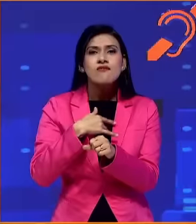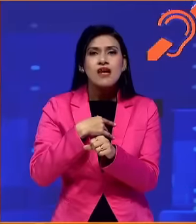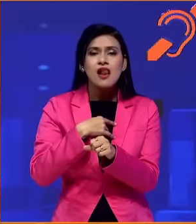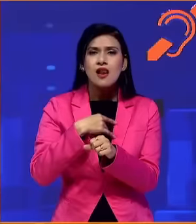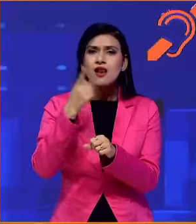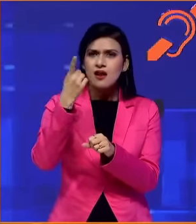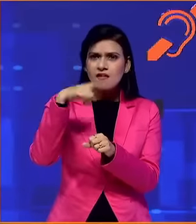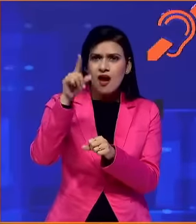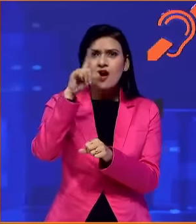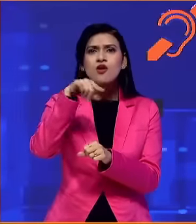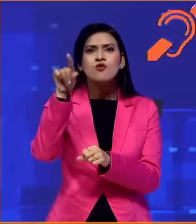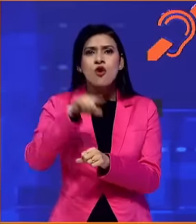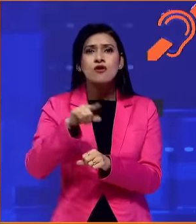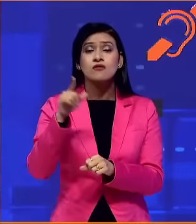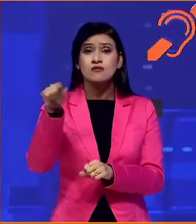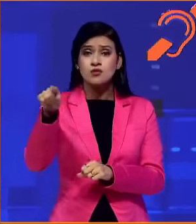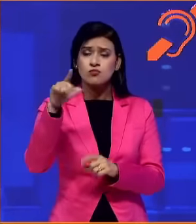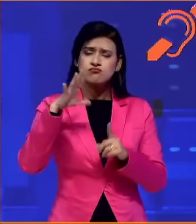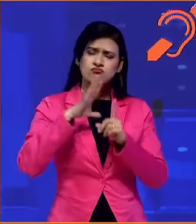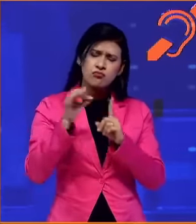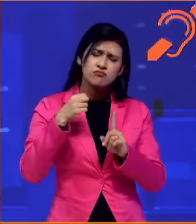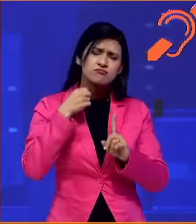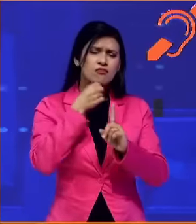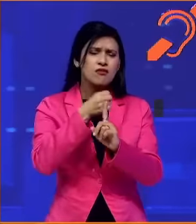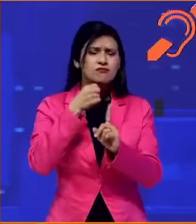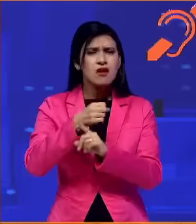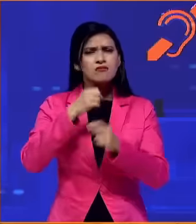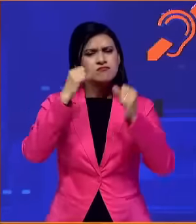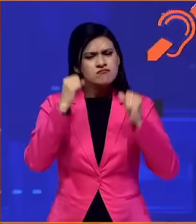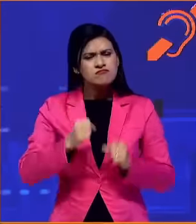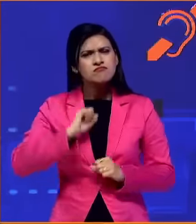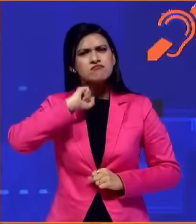नजरआरहाथा।सचिनपायलट यहांविरोधप्रदर्शनकररहेहैं,वहांविरोधप्रदर्शनकररहेहैं।